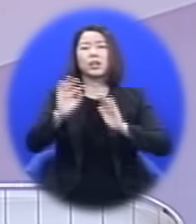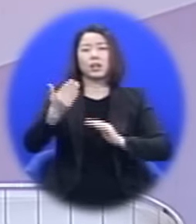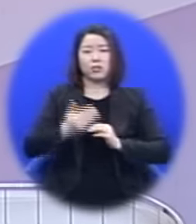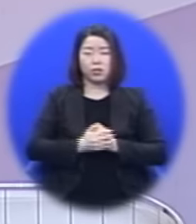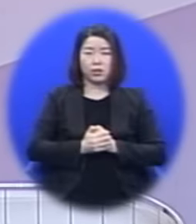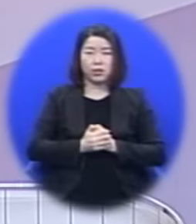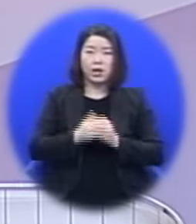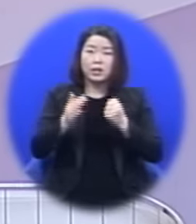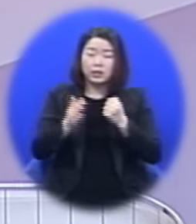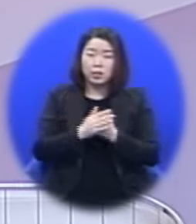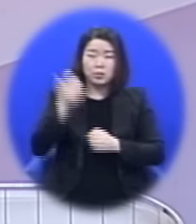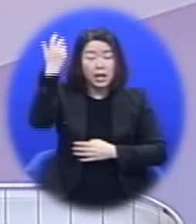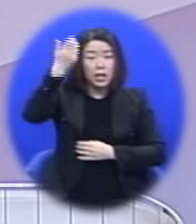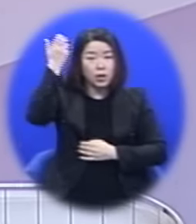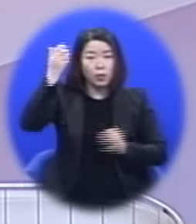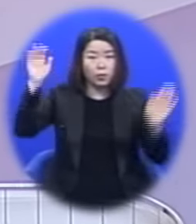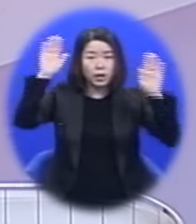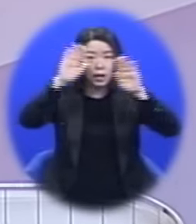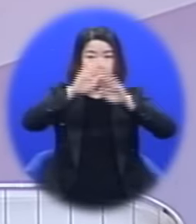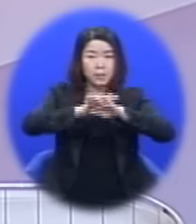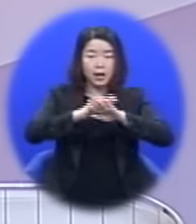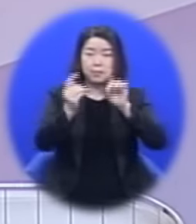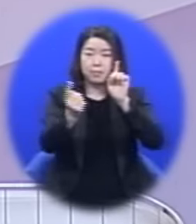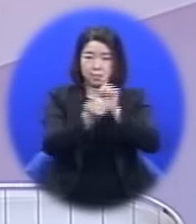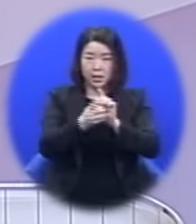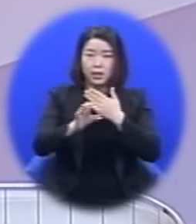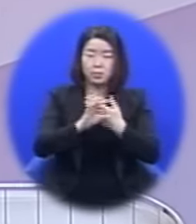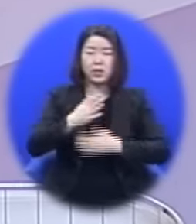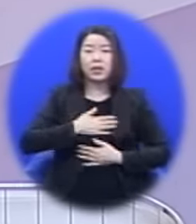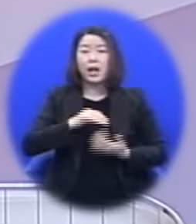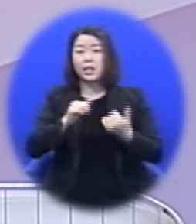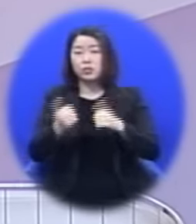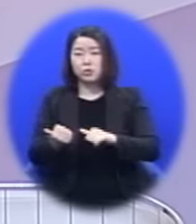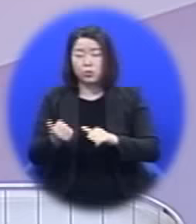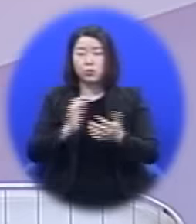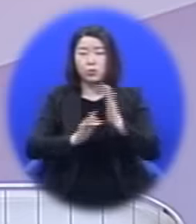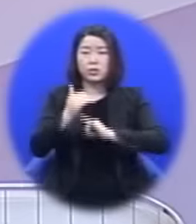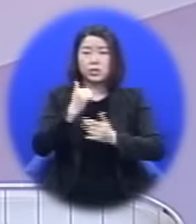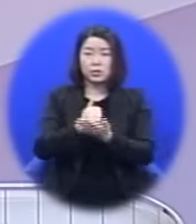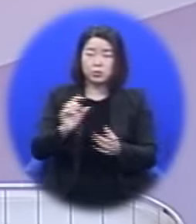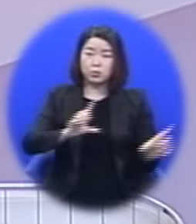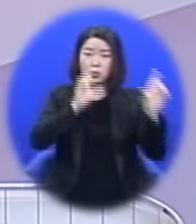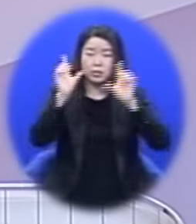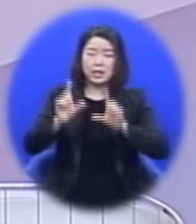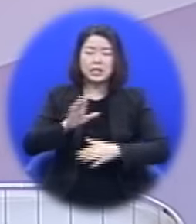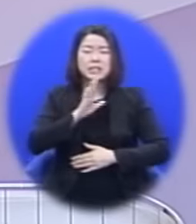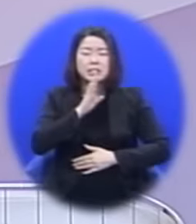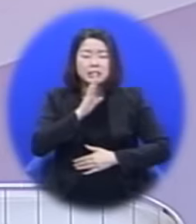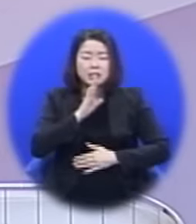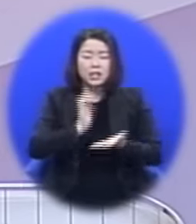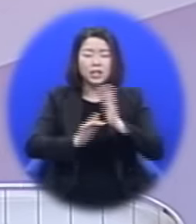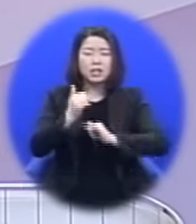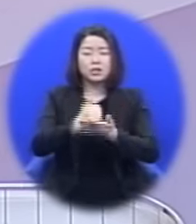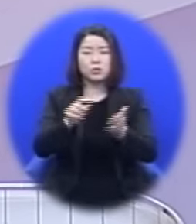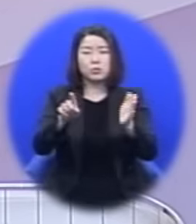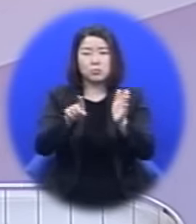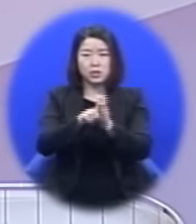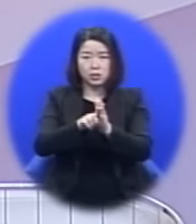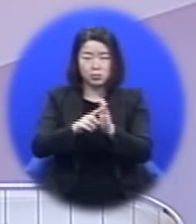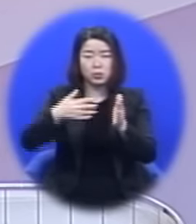그래서 영혼의 밤을 만나면 나는 죽고 예수로 사는 진짜 예수 믿는 믿음으로 나아가게